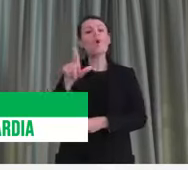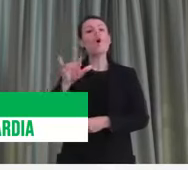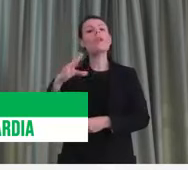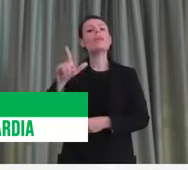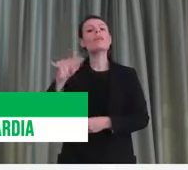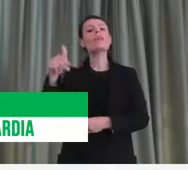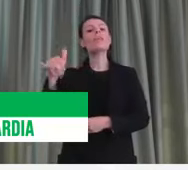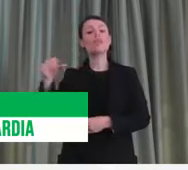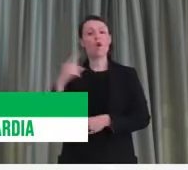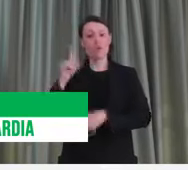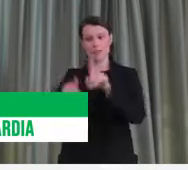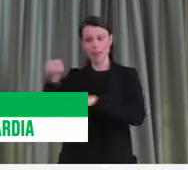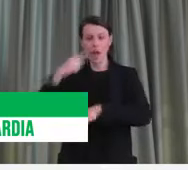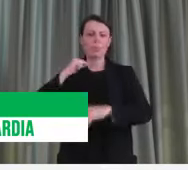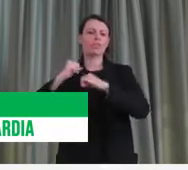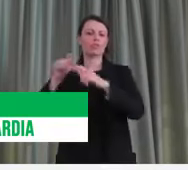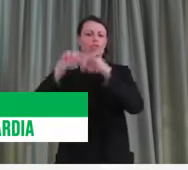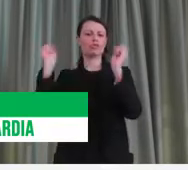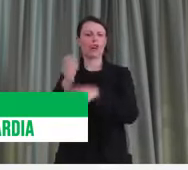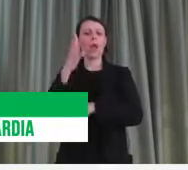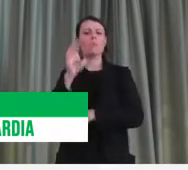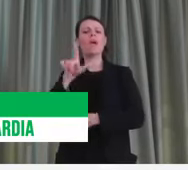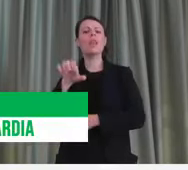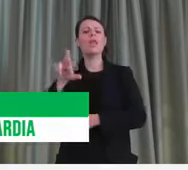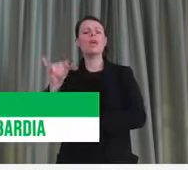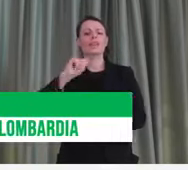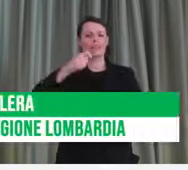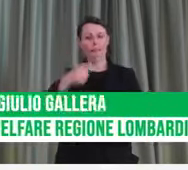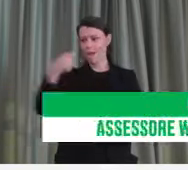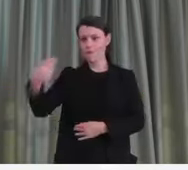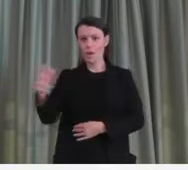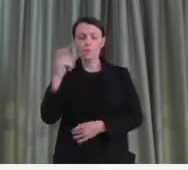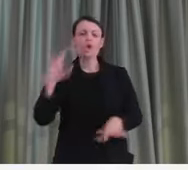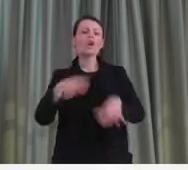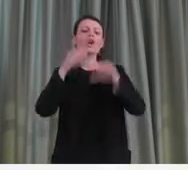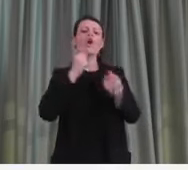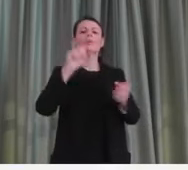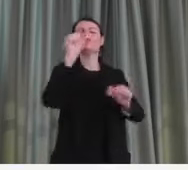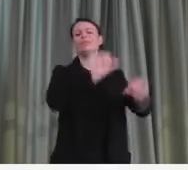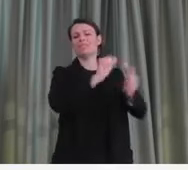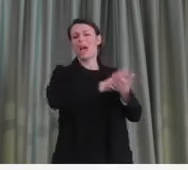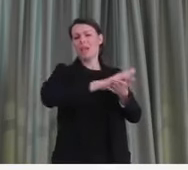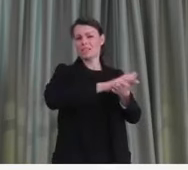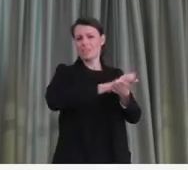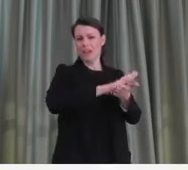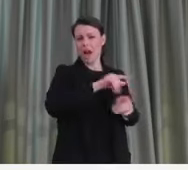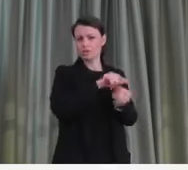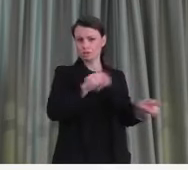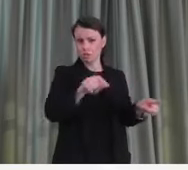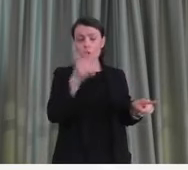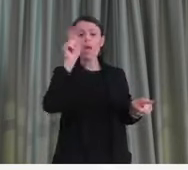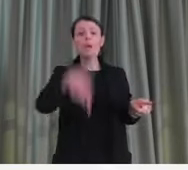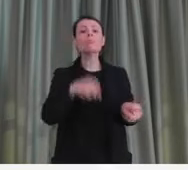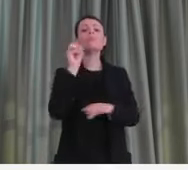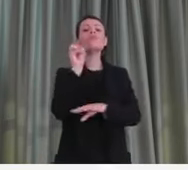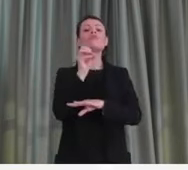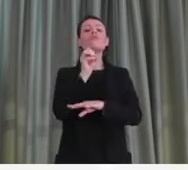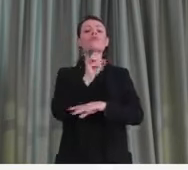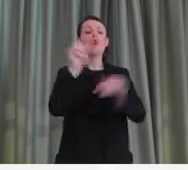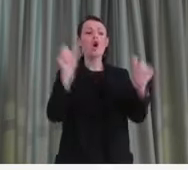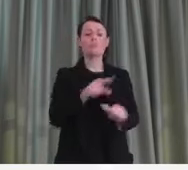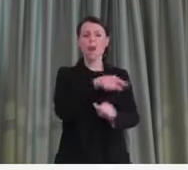direttore generale belleri iniziano le opere di sanificazione le opere poi di formazione del personale medico e quindi